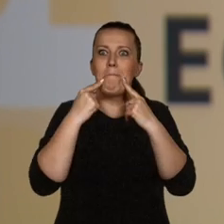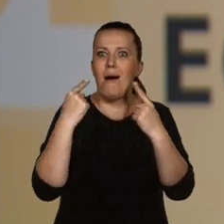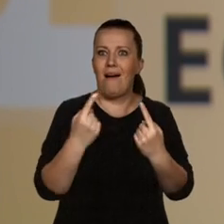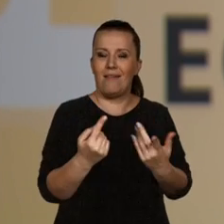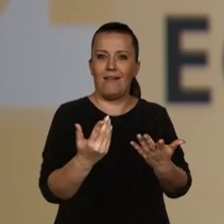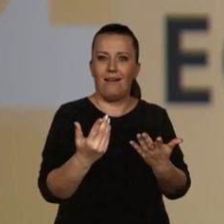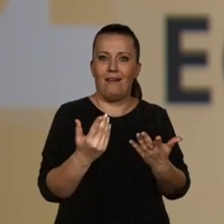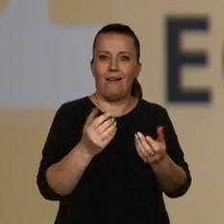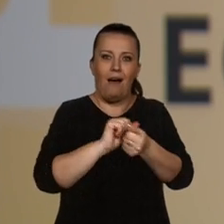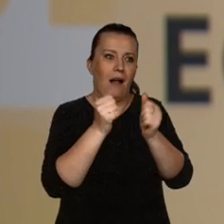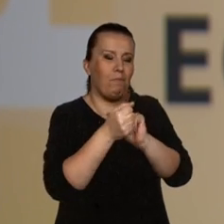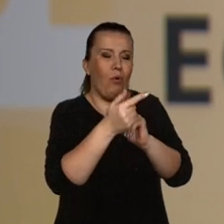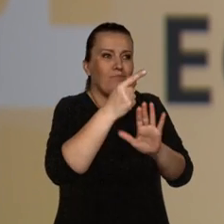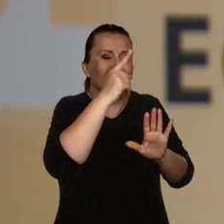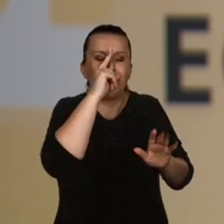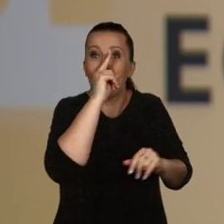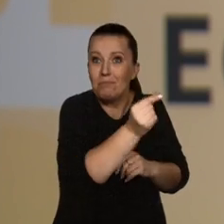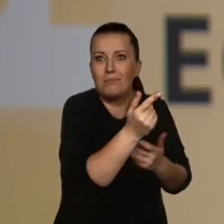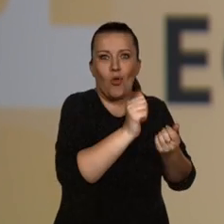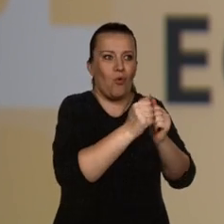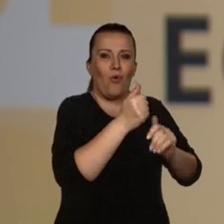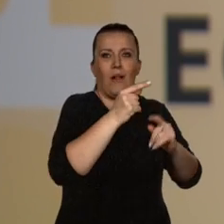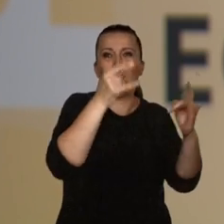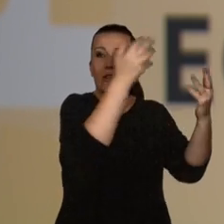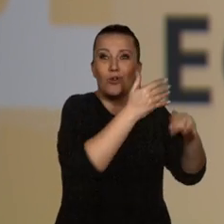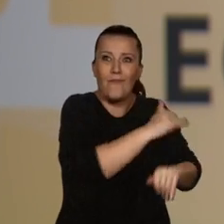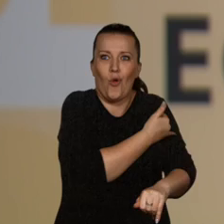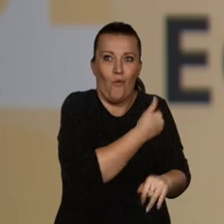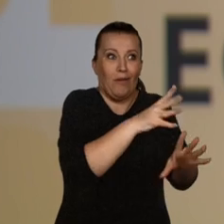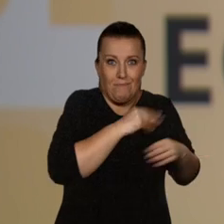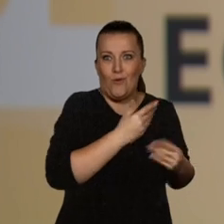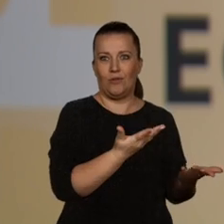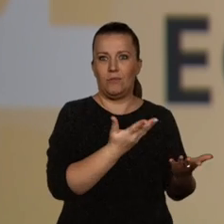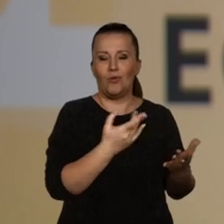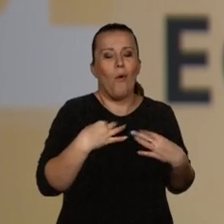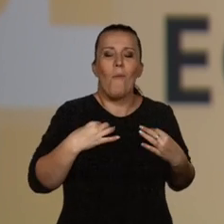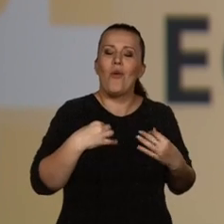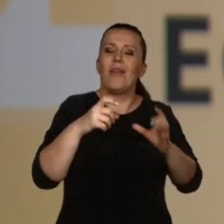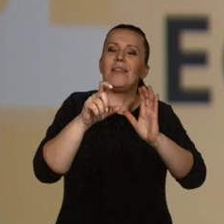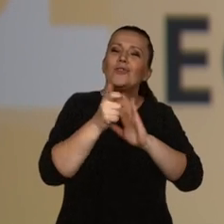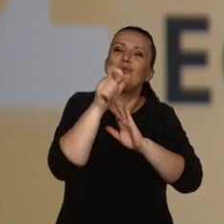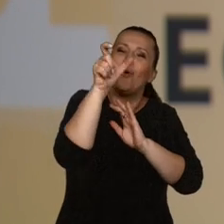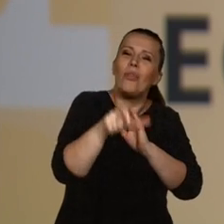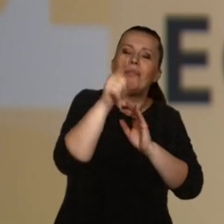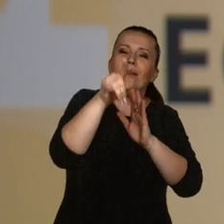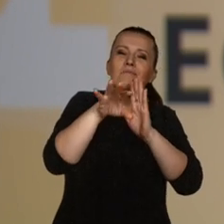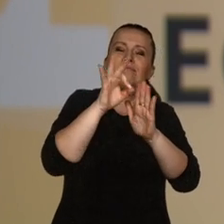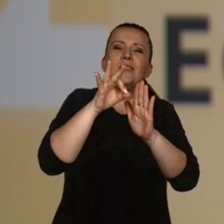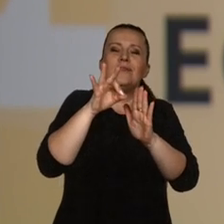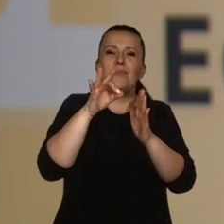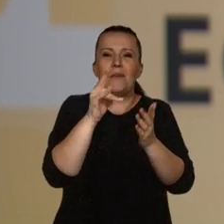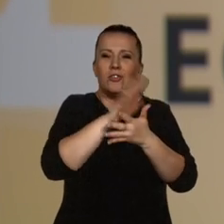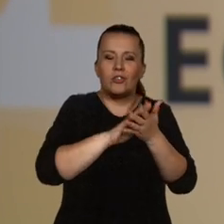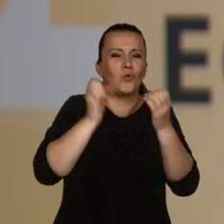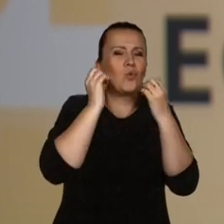Puchatek, może być to Pinokio, może być to Zaczarowany Ołówek. Cokolwiek chcesz, coś, co miało wpływ na twoje